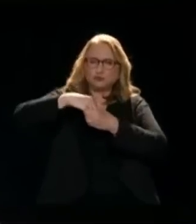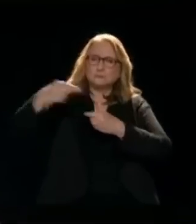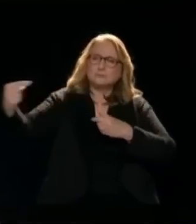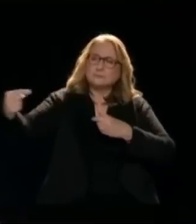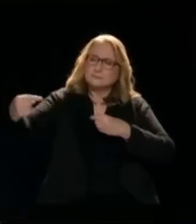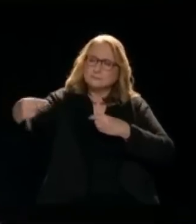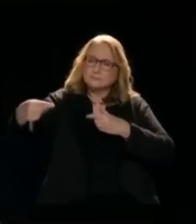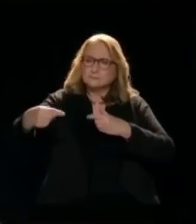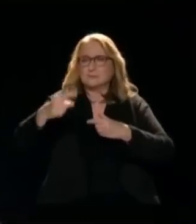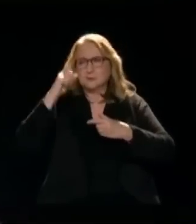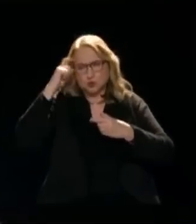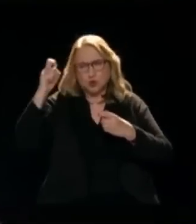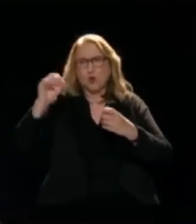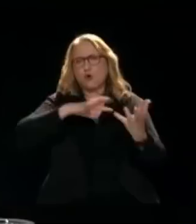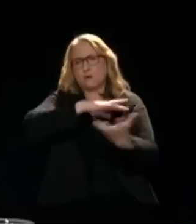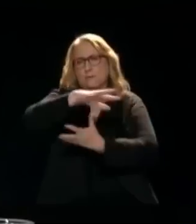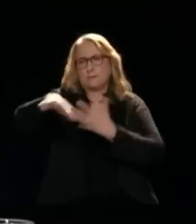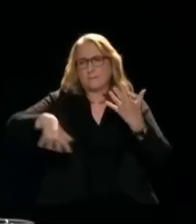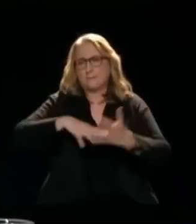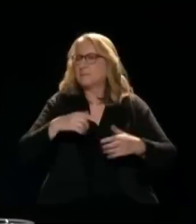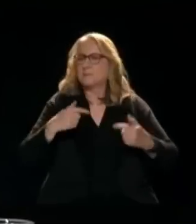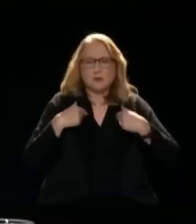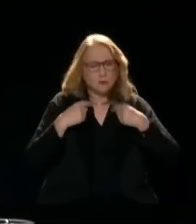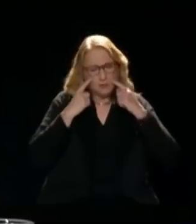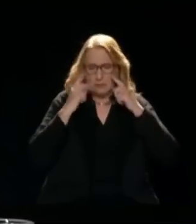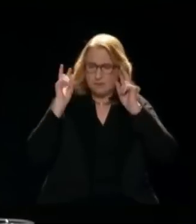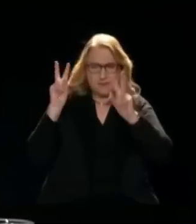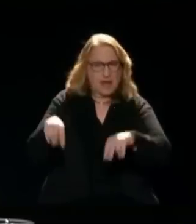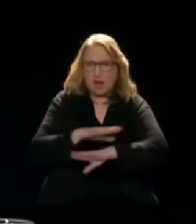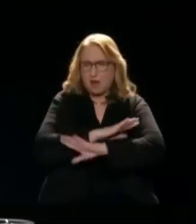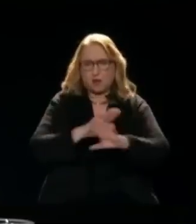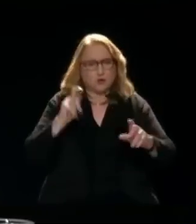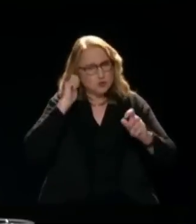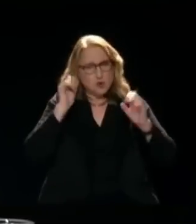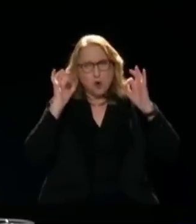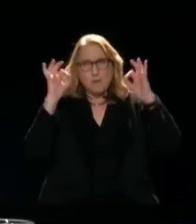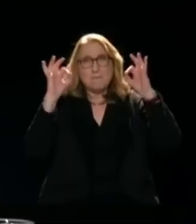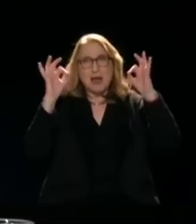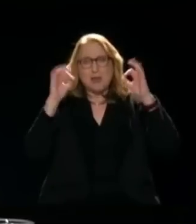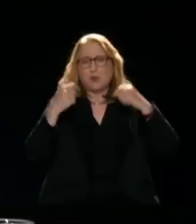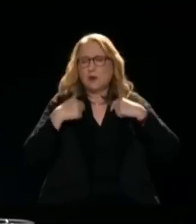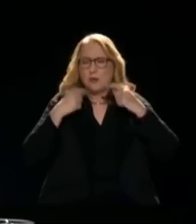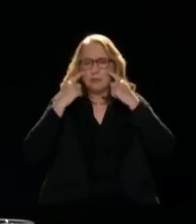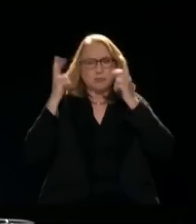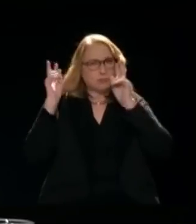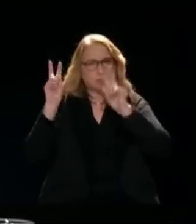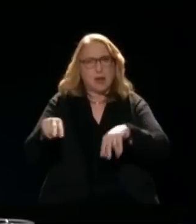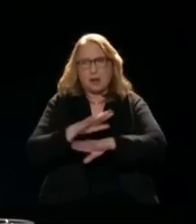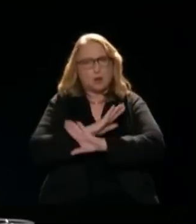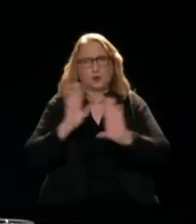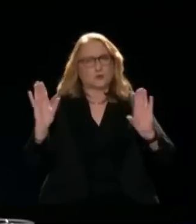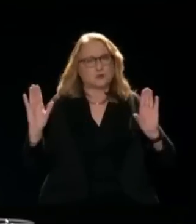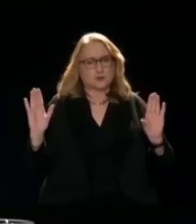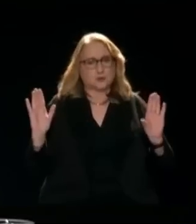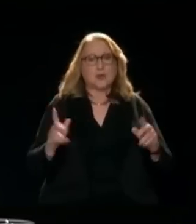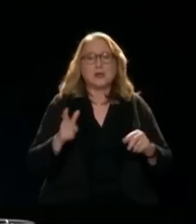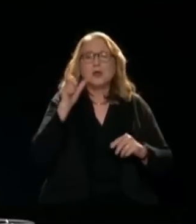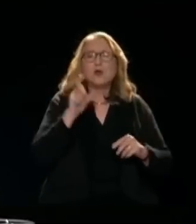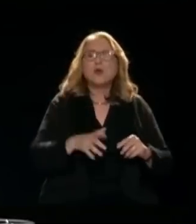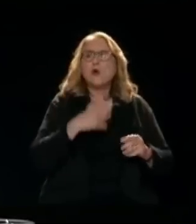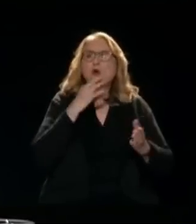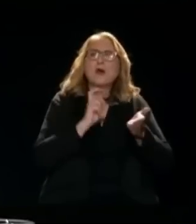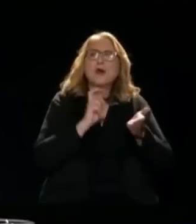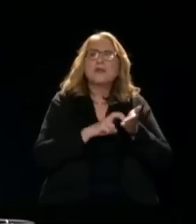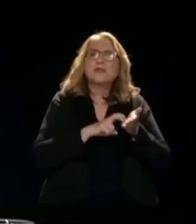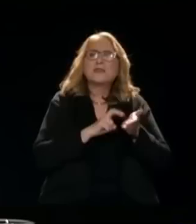επομένως δεν μπορείς να αναγνωρίσεις και μια σύμβαση η οποία τι κάνει, διπλωμάτες αφαιρούν το δικαίωμα